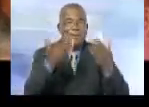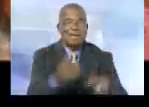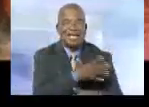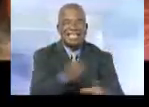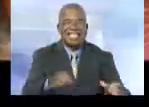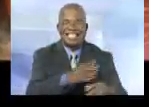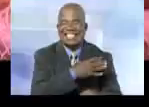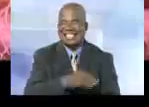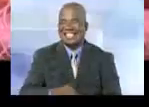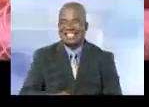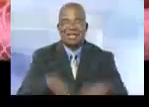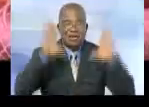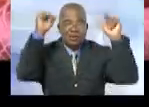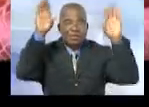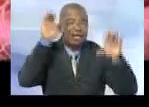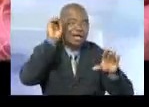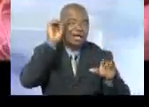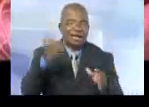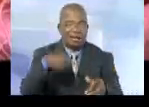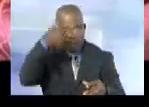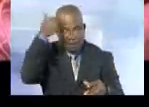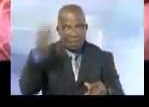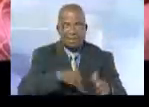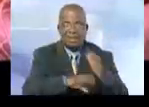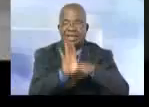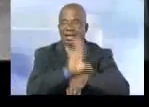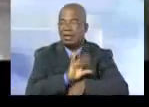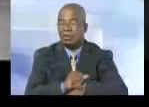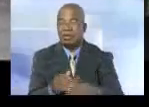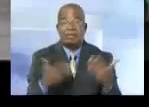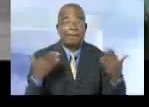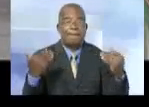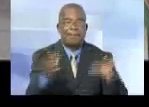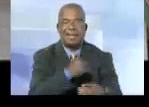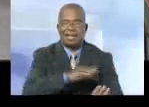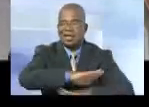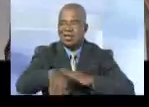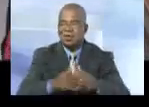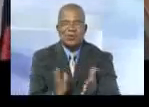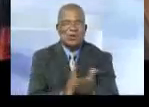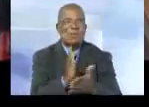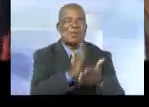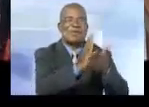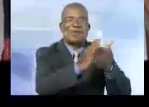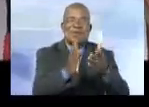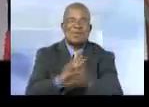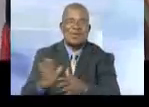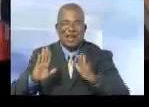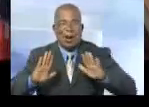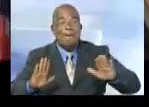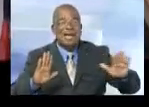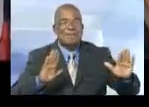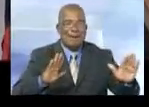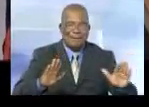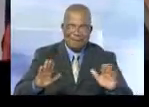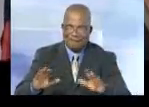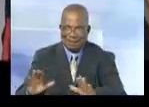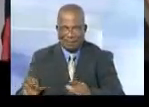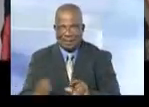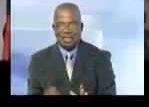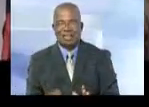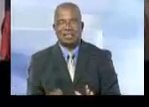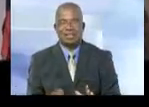la stabilité politique en Côte d'Ivoire. Il a confirmé la volonté de son pays de développer la coopération avec la Côte